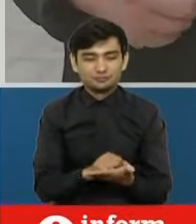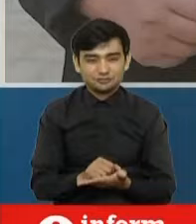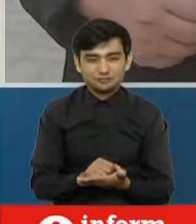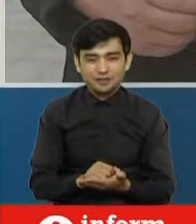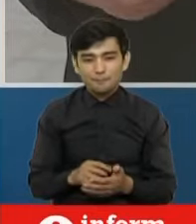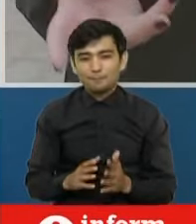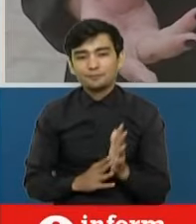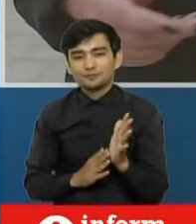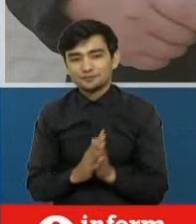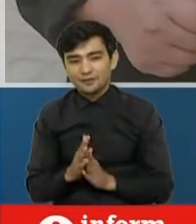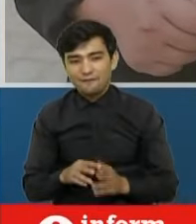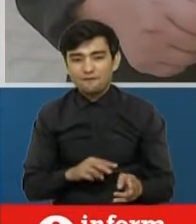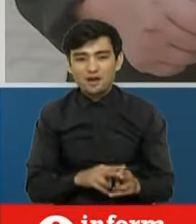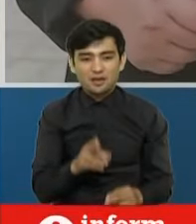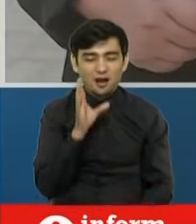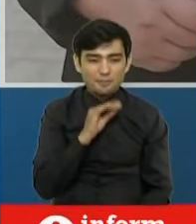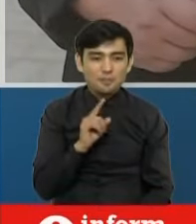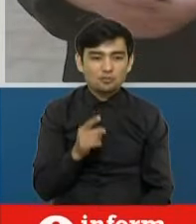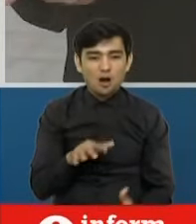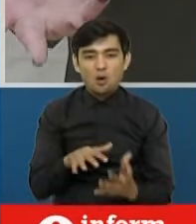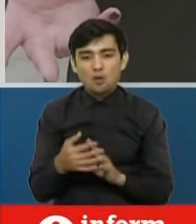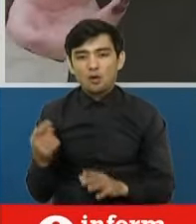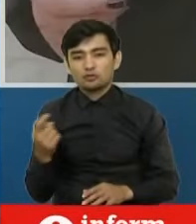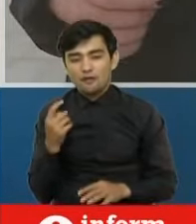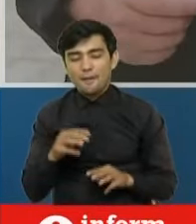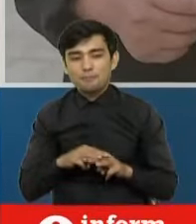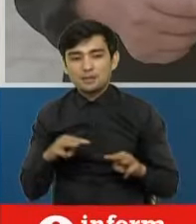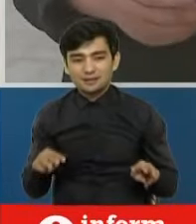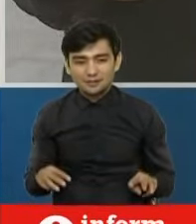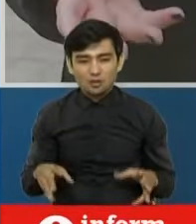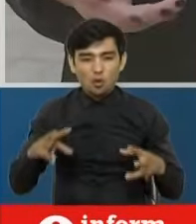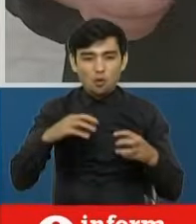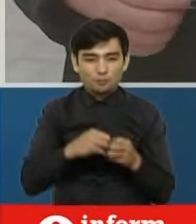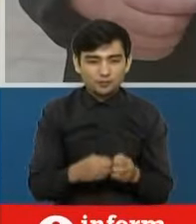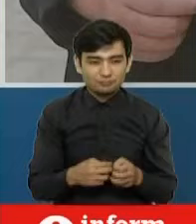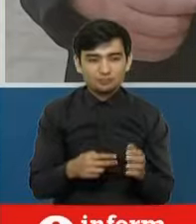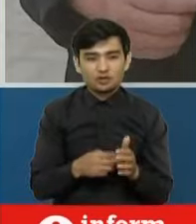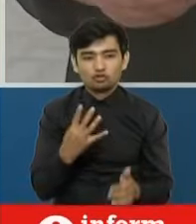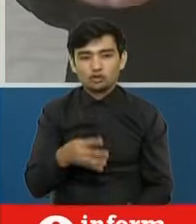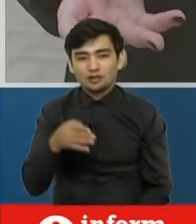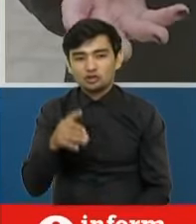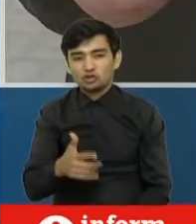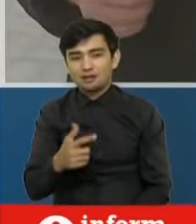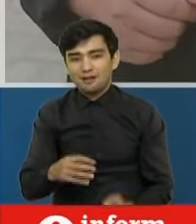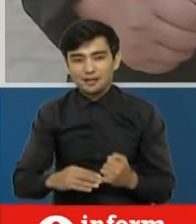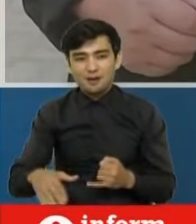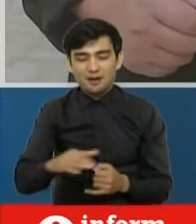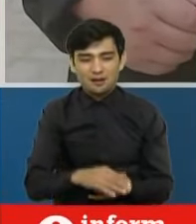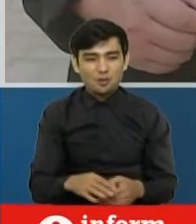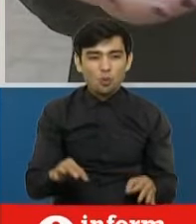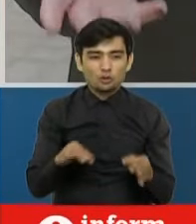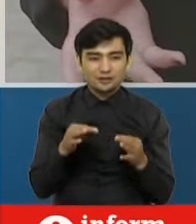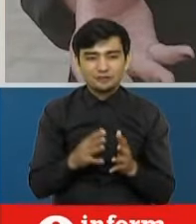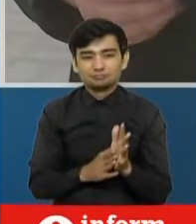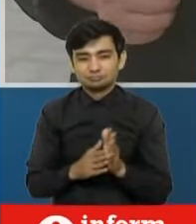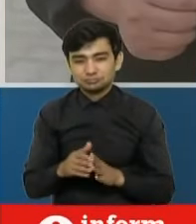кері әсер етуі мүмкін. Өйткені ауыл шаруашылығы министрлігі жалпы көлемі 4 мың гектарға жуық күздік егіс алқаптары